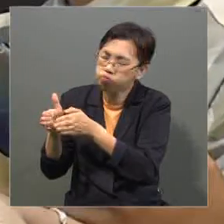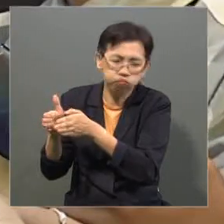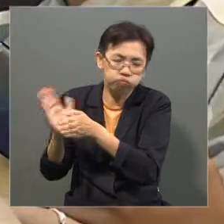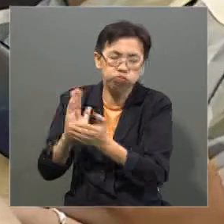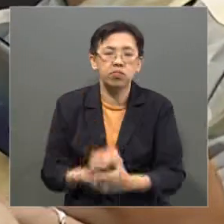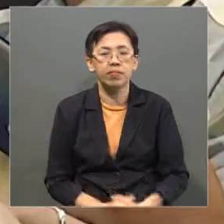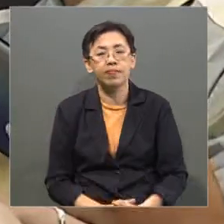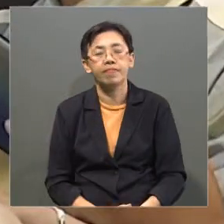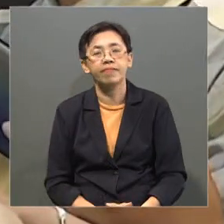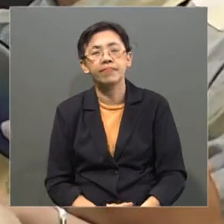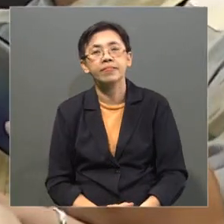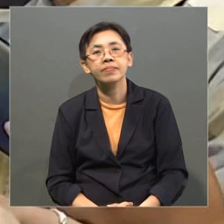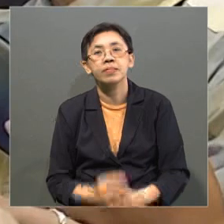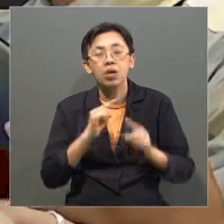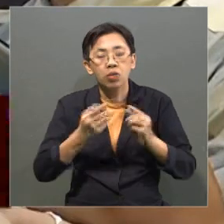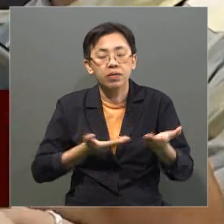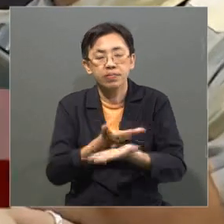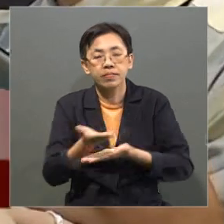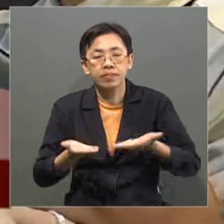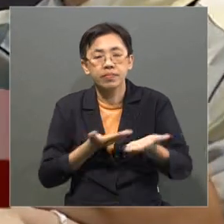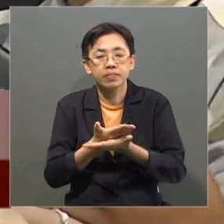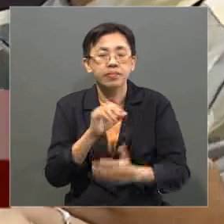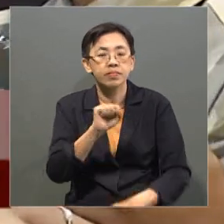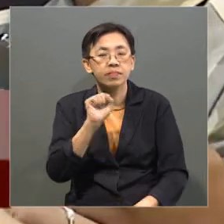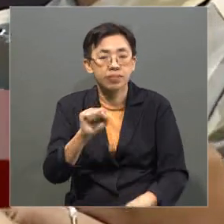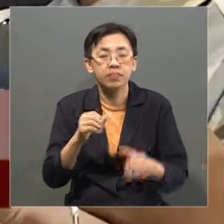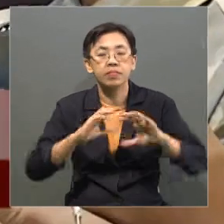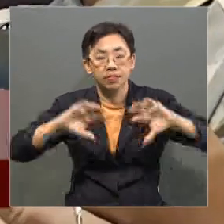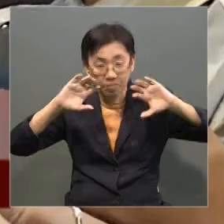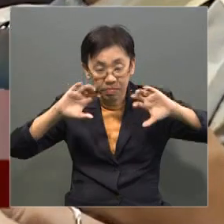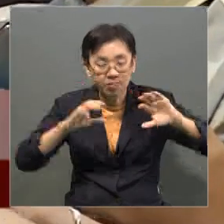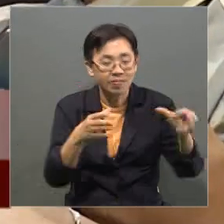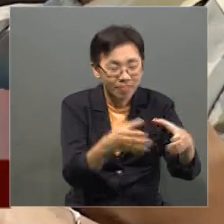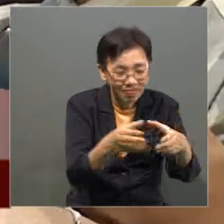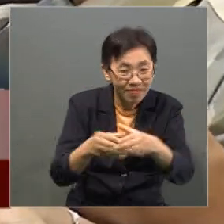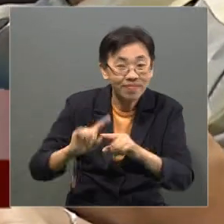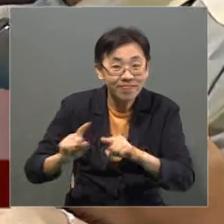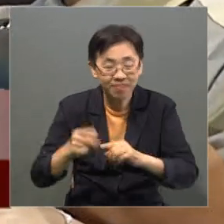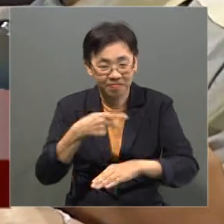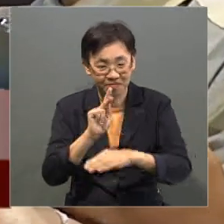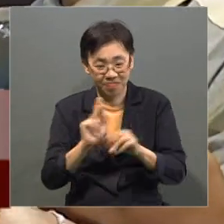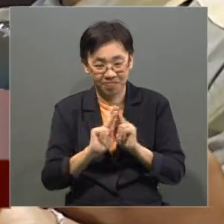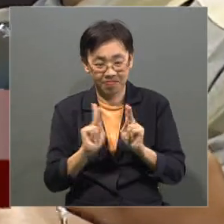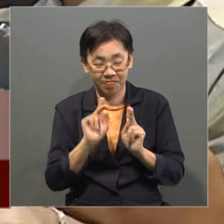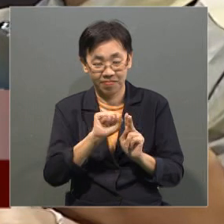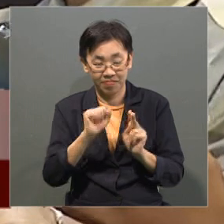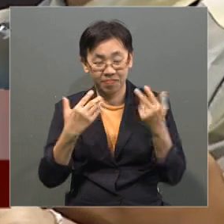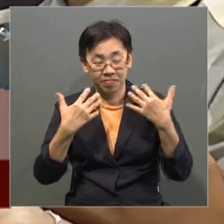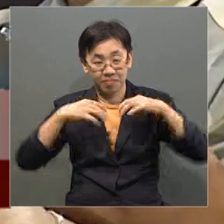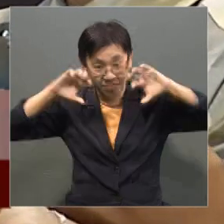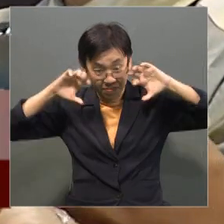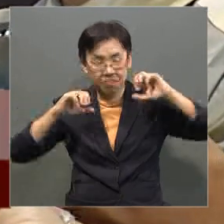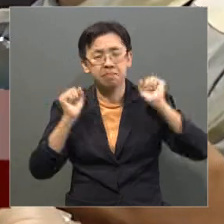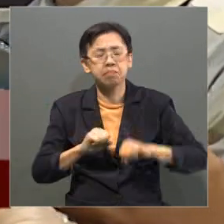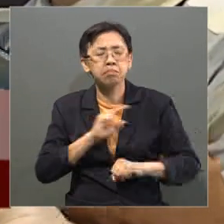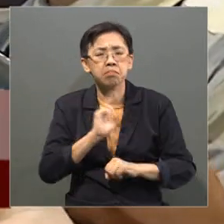เรามีการหารือกับส.ส.ฝั่งรัฐบาลหลายพรรคไม่ใช่ประธานวิปตัดสินใจเองครับวิปก็มีจาก